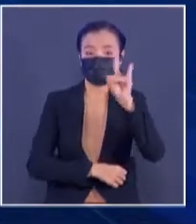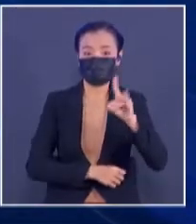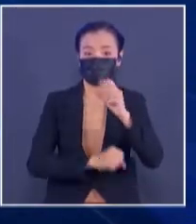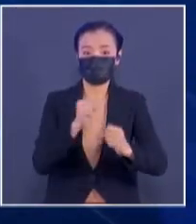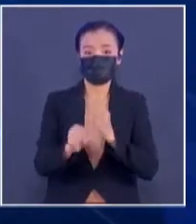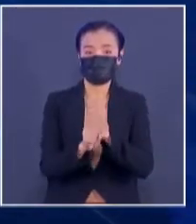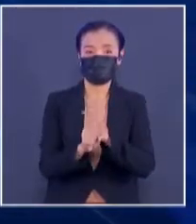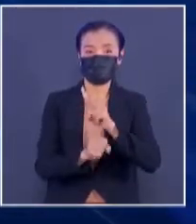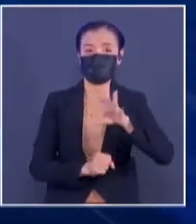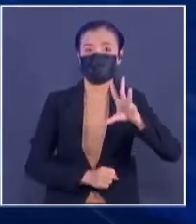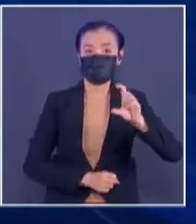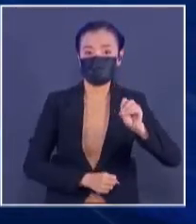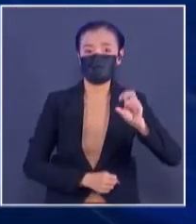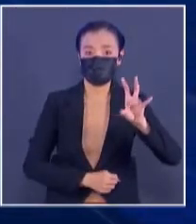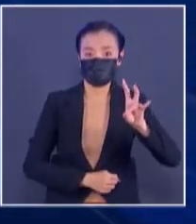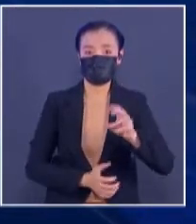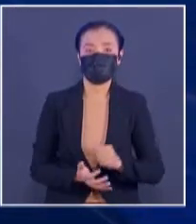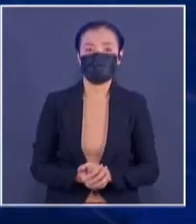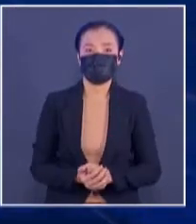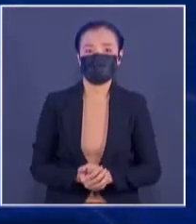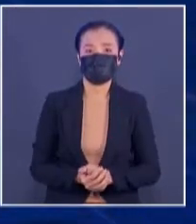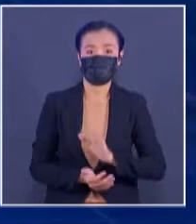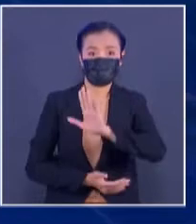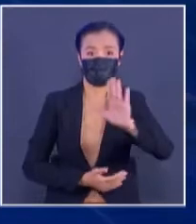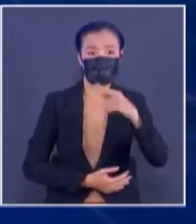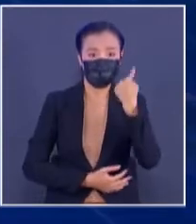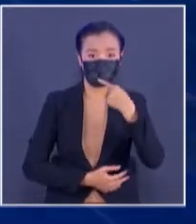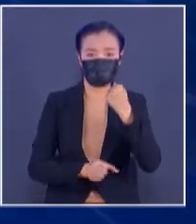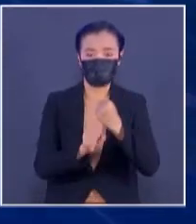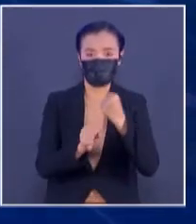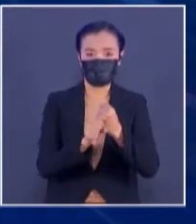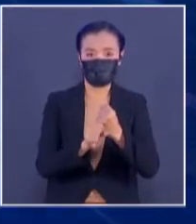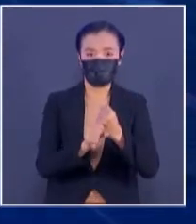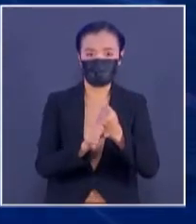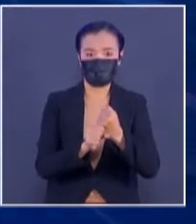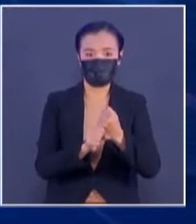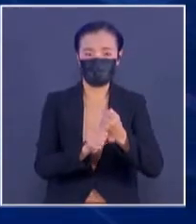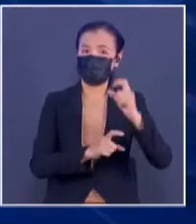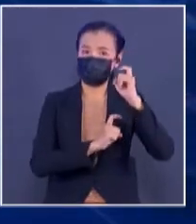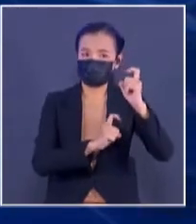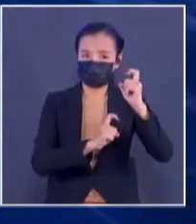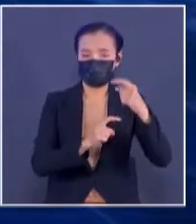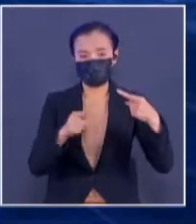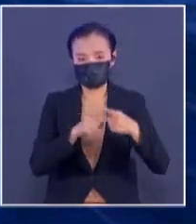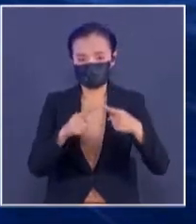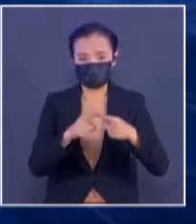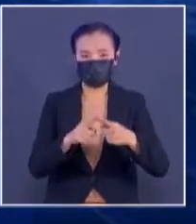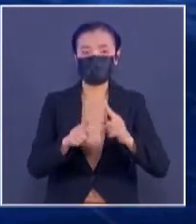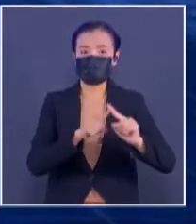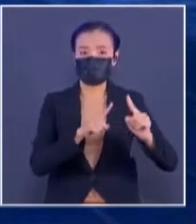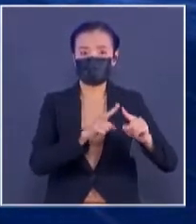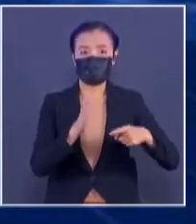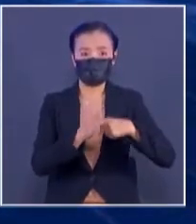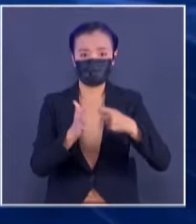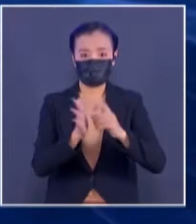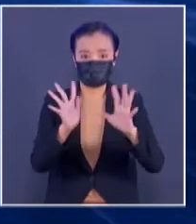ำปี2557ระบุนะคะว่าห้ามมีให้ผู้ใดกระทำการอันเป็นการทารุณกรรมสัตว์โดยไม่มีเหตุอันสมควร